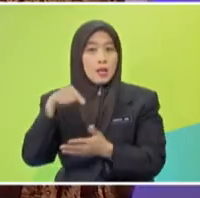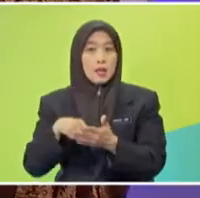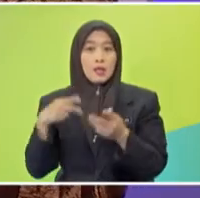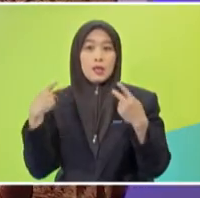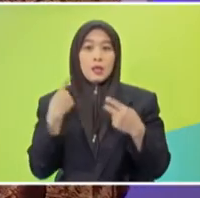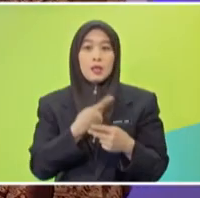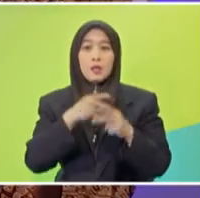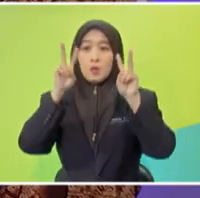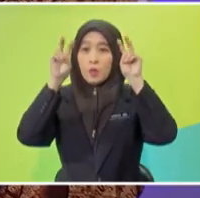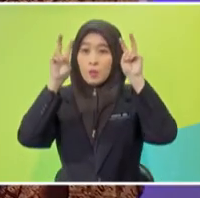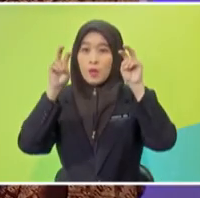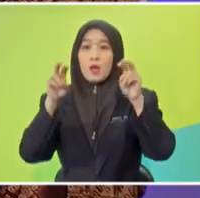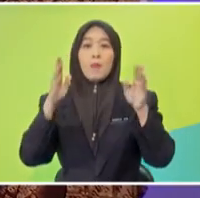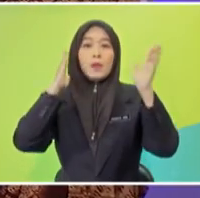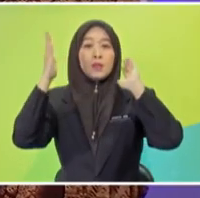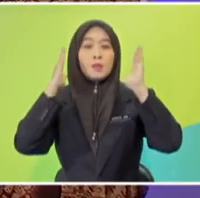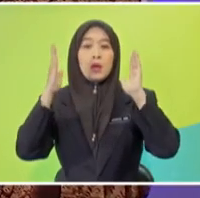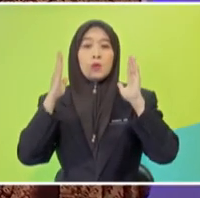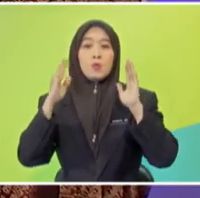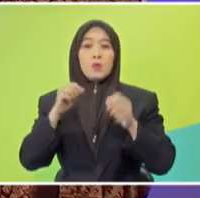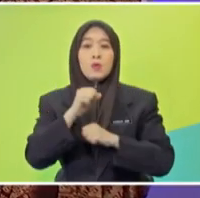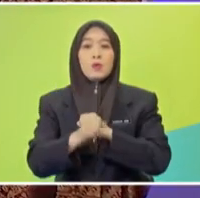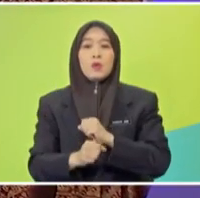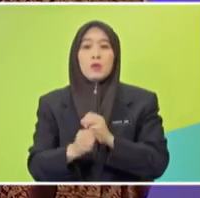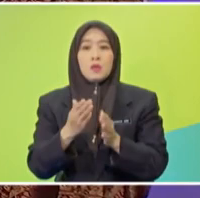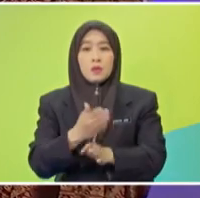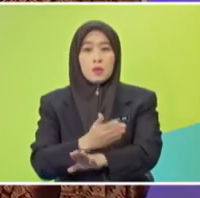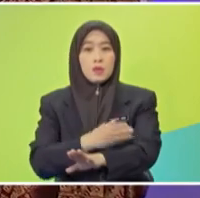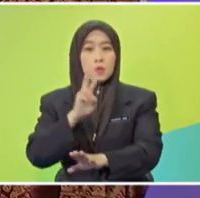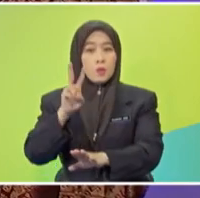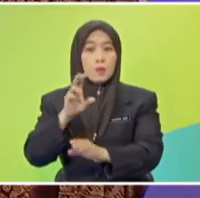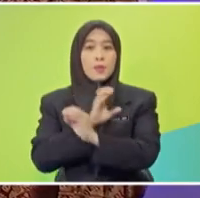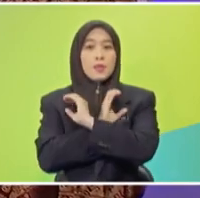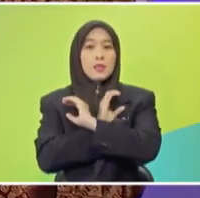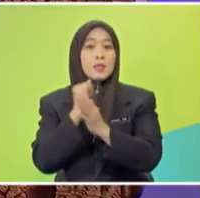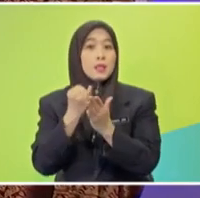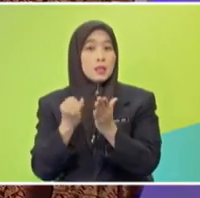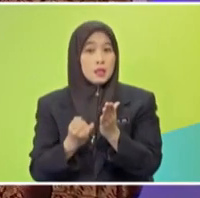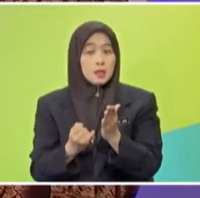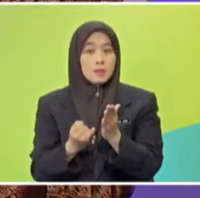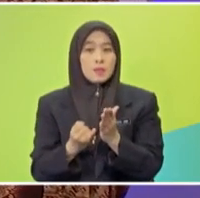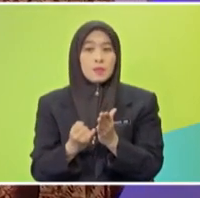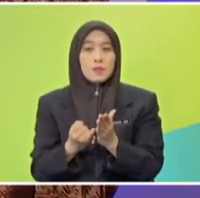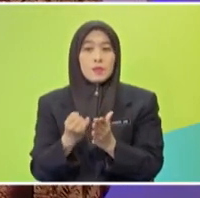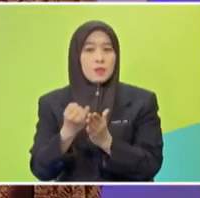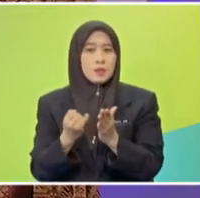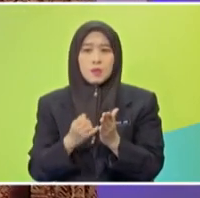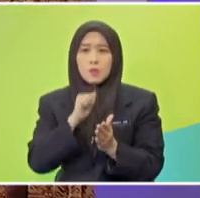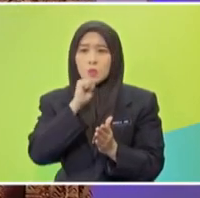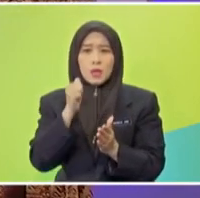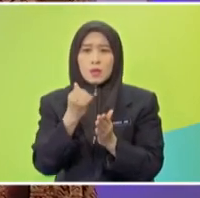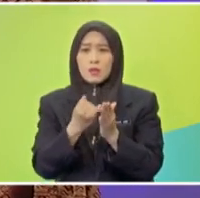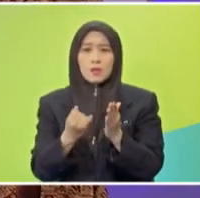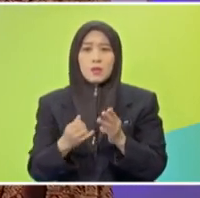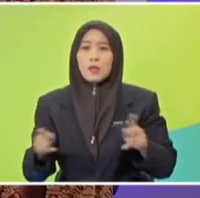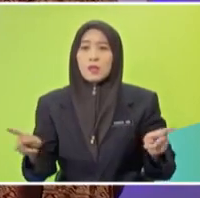bahasa Melayu tahap 2 pencinta seni eh pencipta Senin jam satu benda yang eh Global banyak seni bukan seni kerap saja